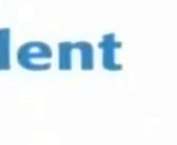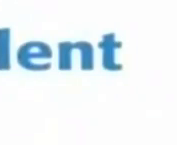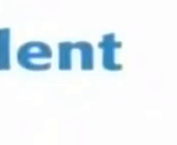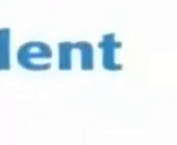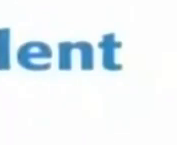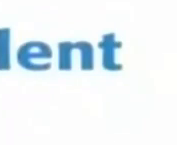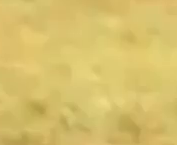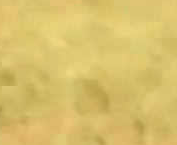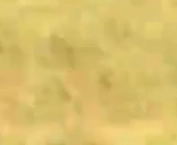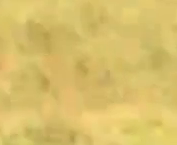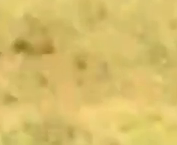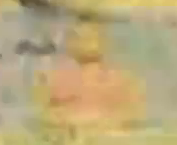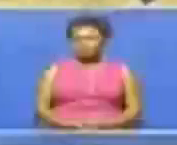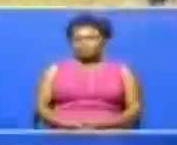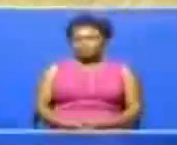michezo.